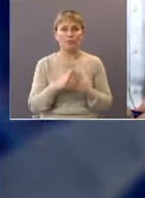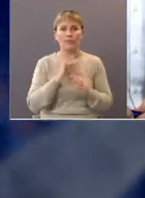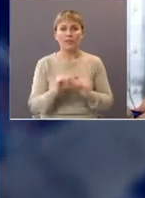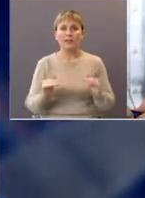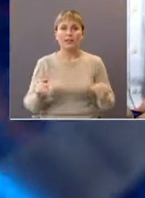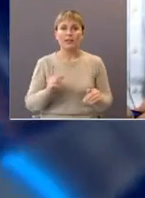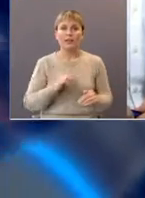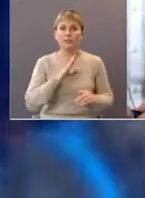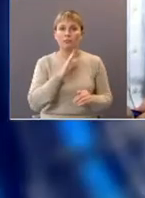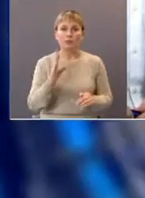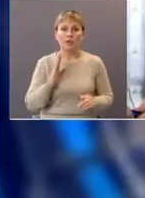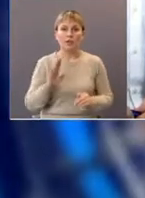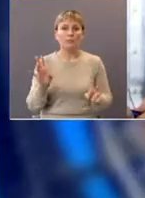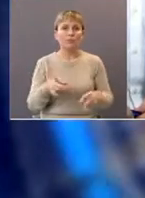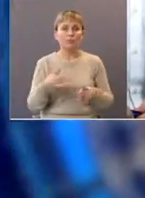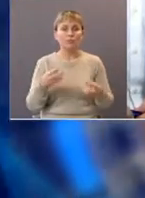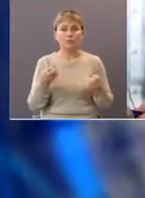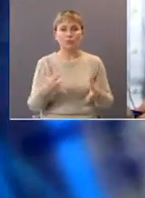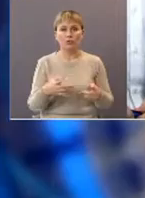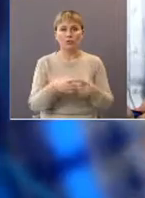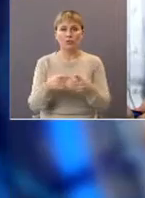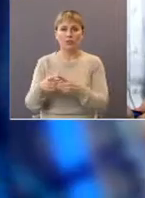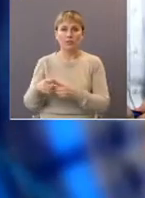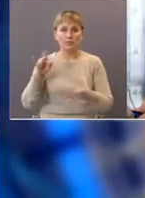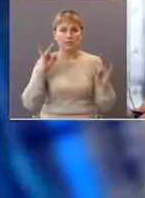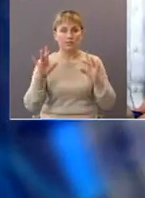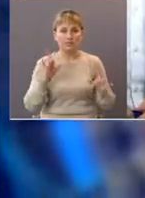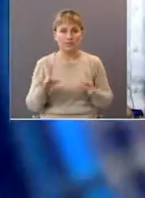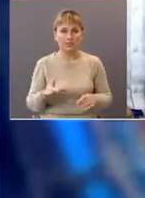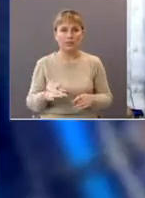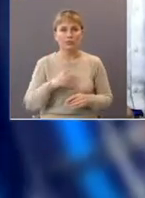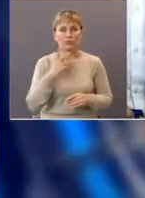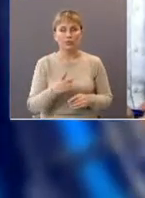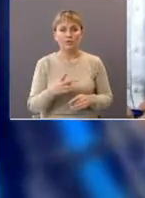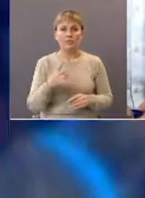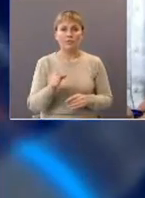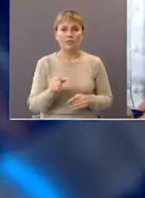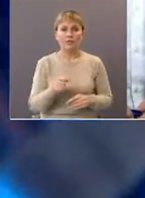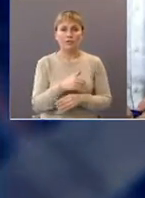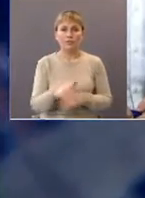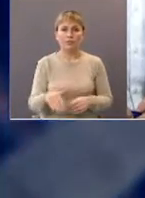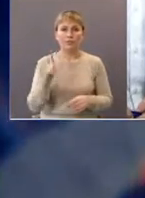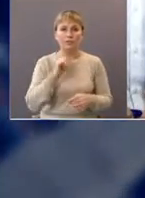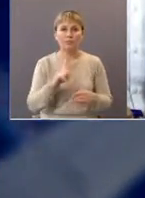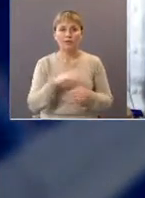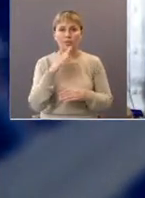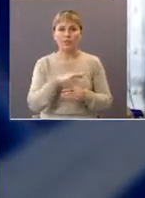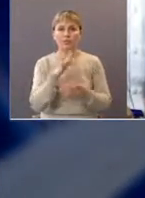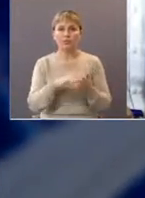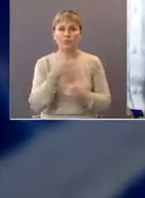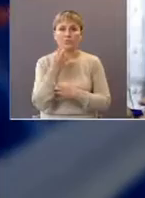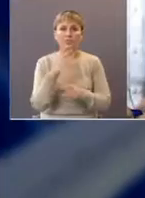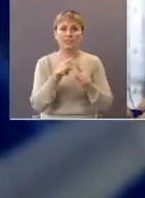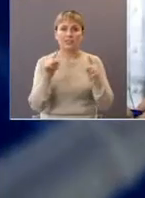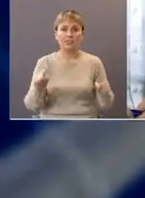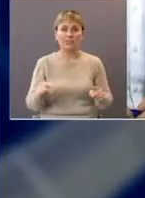Многодетной, одинокой маме не придется больше ютиться по чужим съемным углам. Увидев на пороге времянки акима города с цветами и